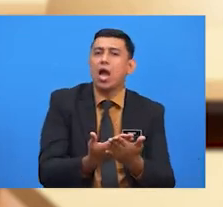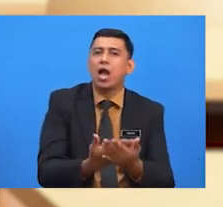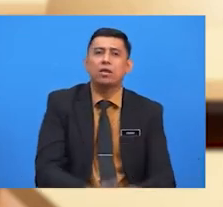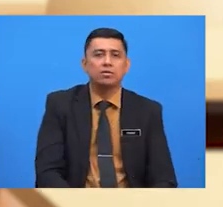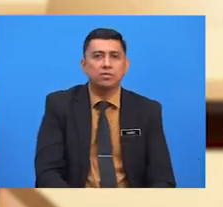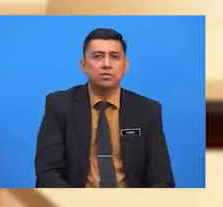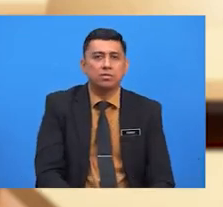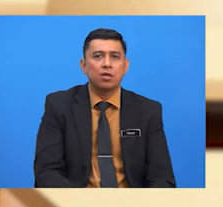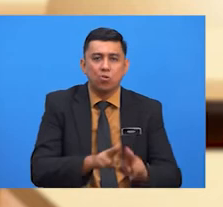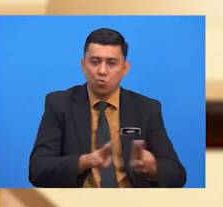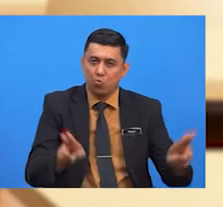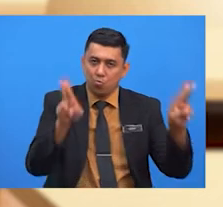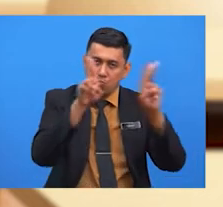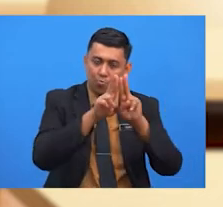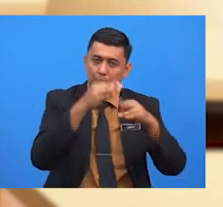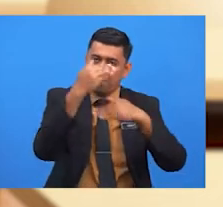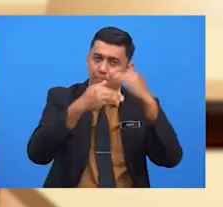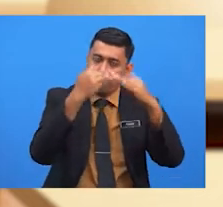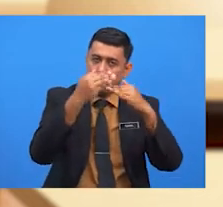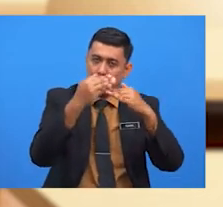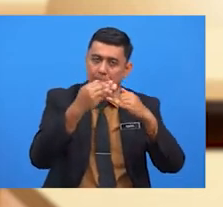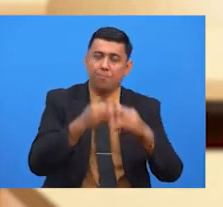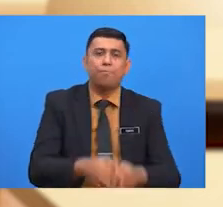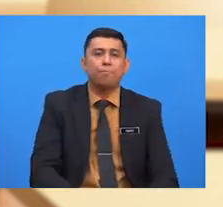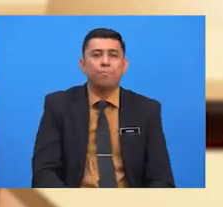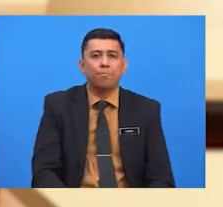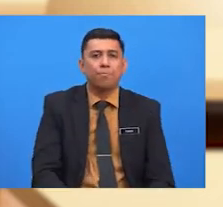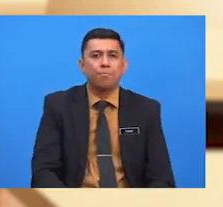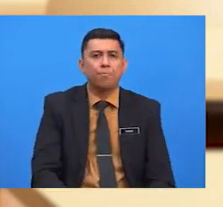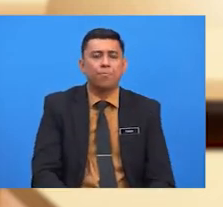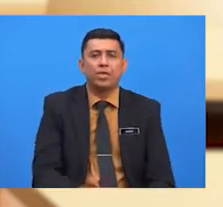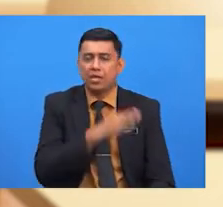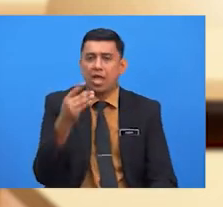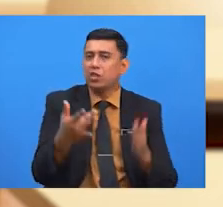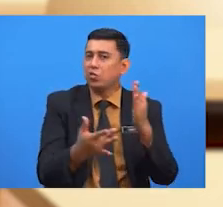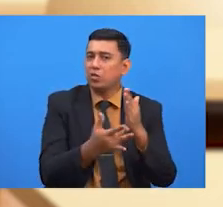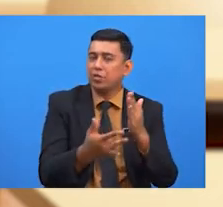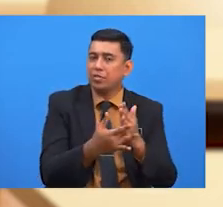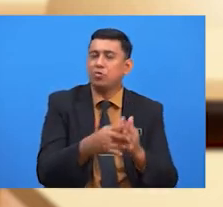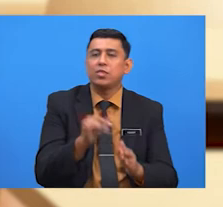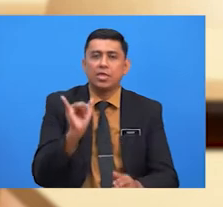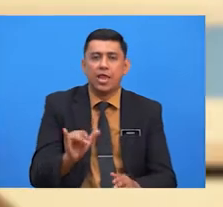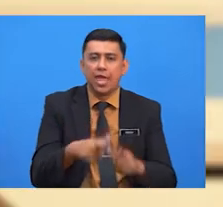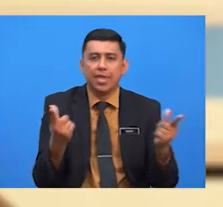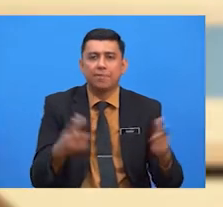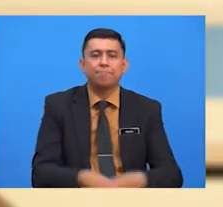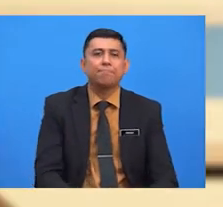terutamanya dalam pembinaan bangunan dan teknologi pertanian.